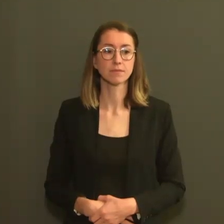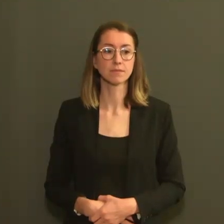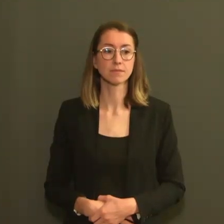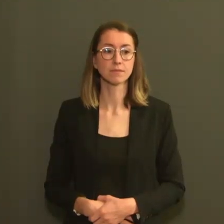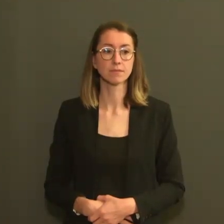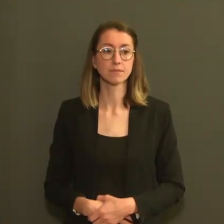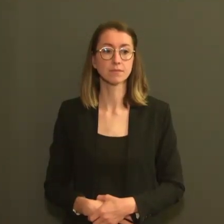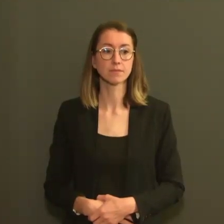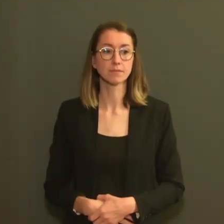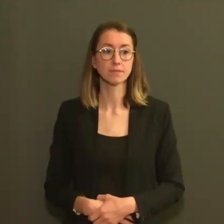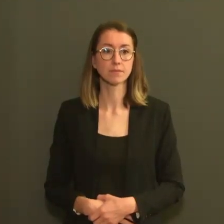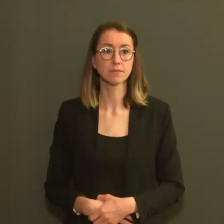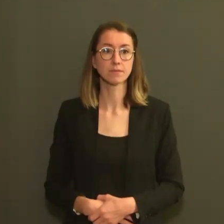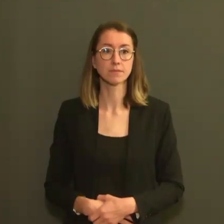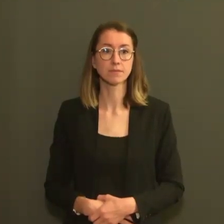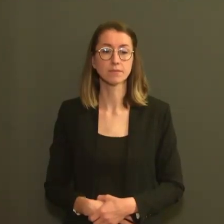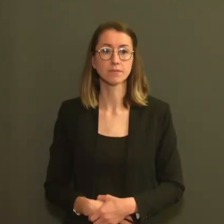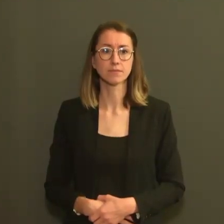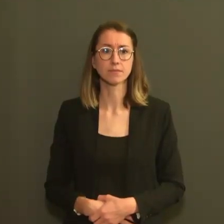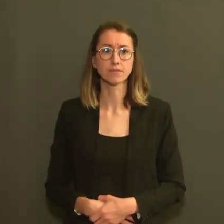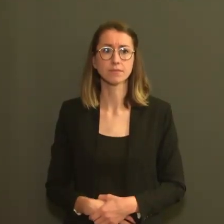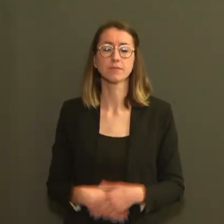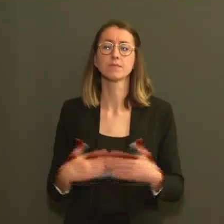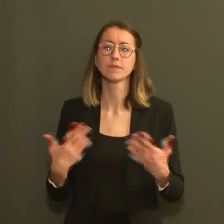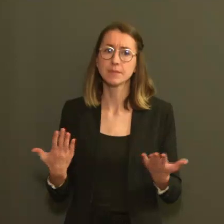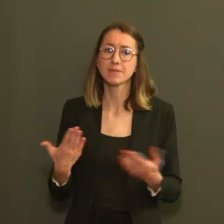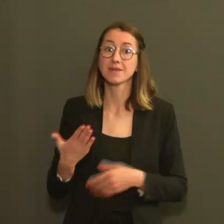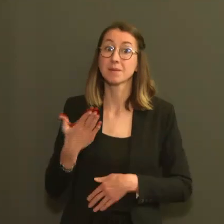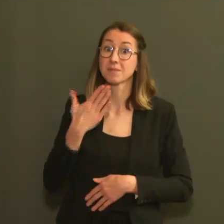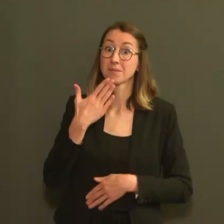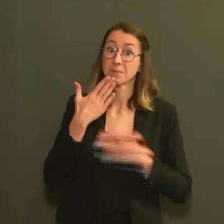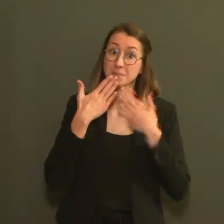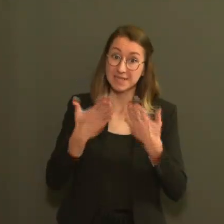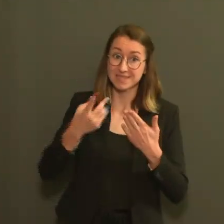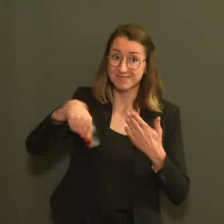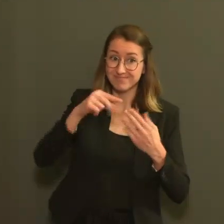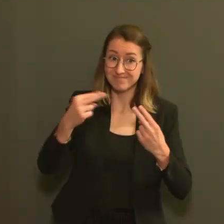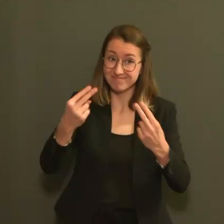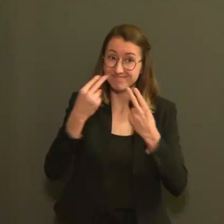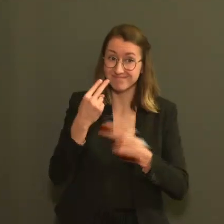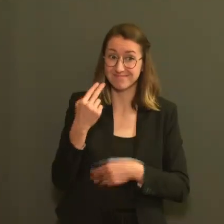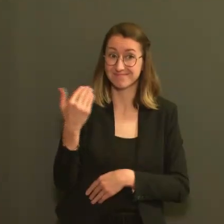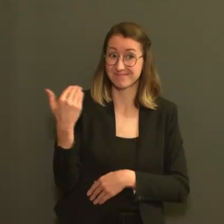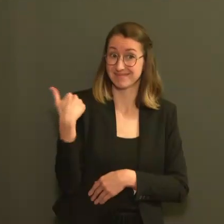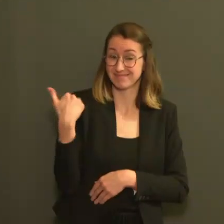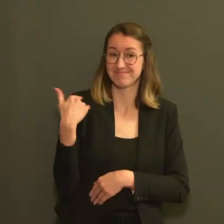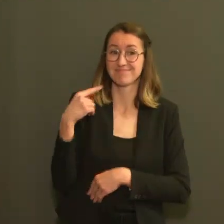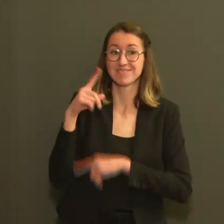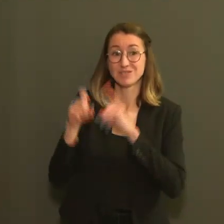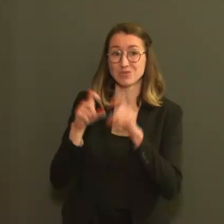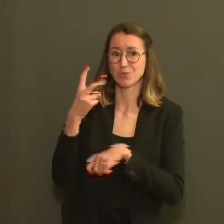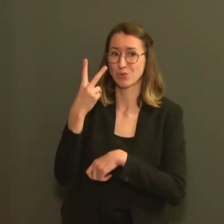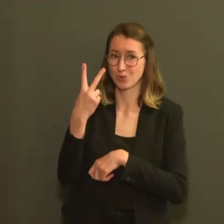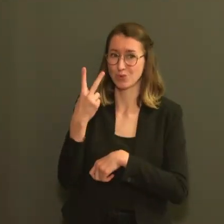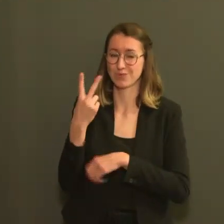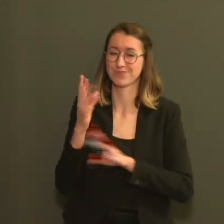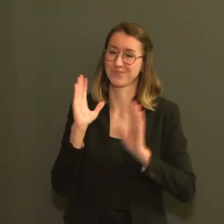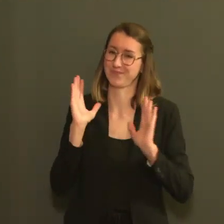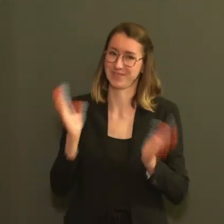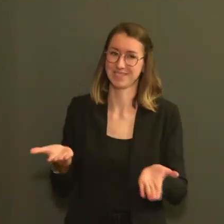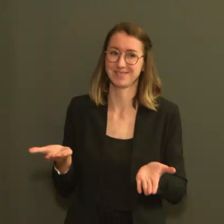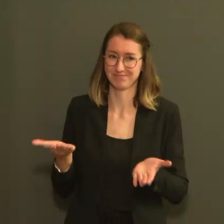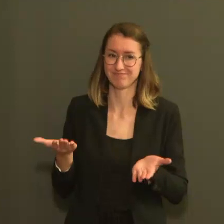Nous vous remercions pour votre attention. C'était les 2 questions qui avaient été posées par la presse aujourd'hui. Vous vous